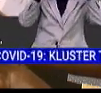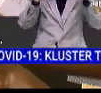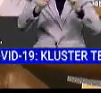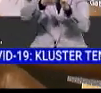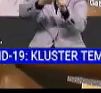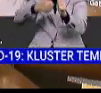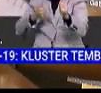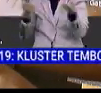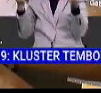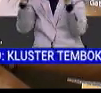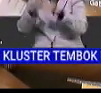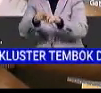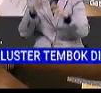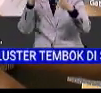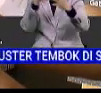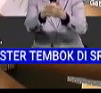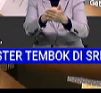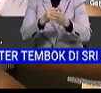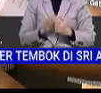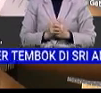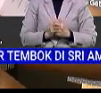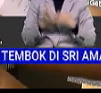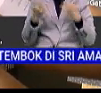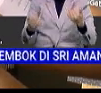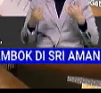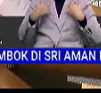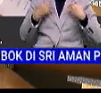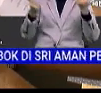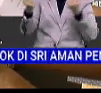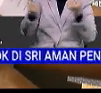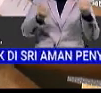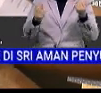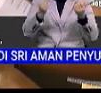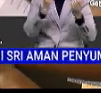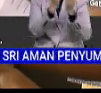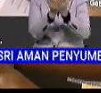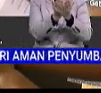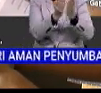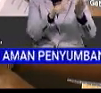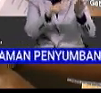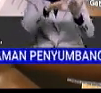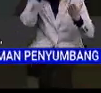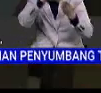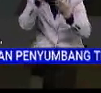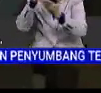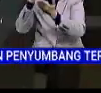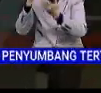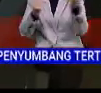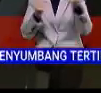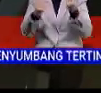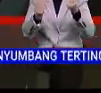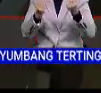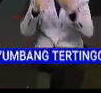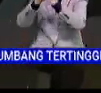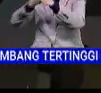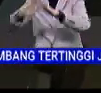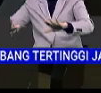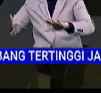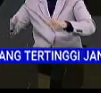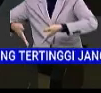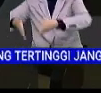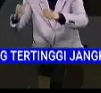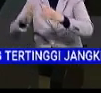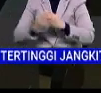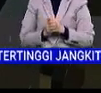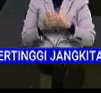accident. For sure, without doubt, if we have simulators in school, we will save lives on the road. Ketika ini, kebanyakan